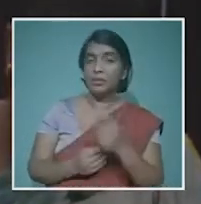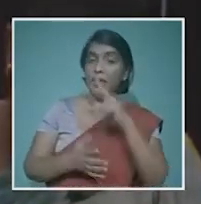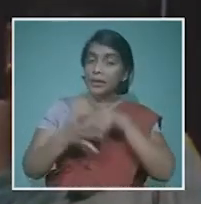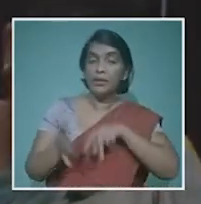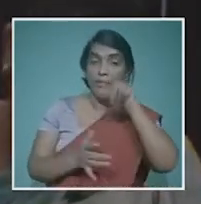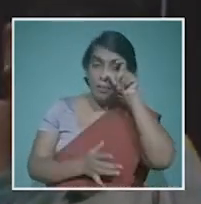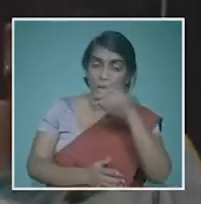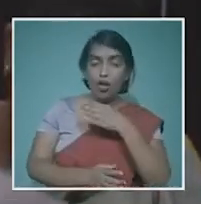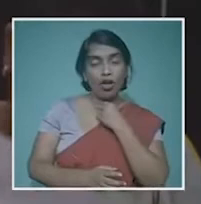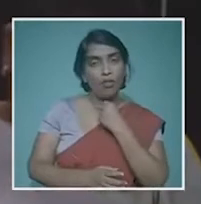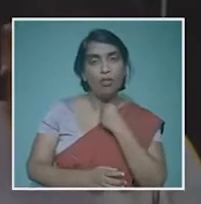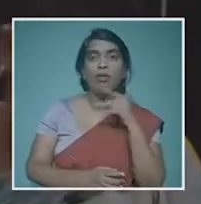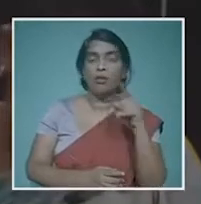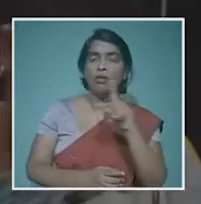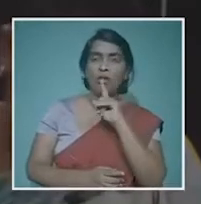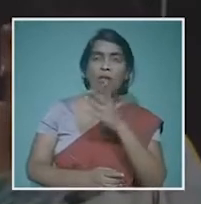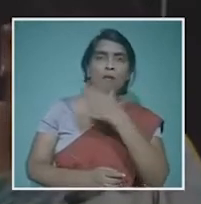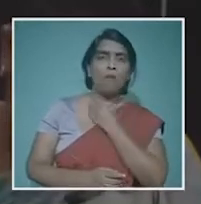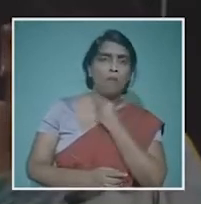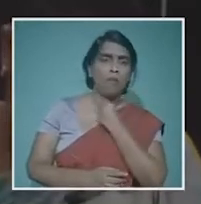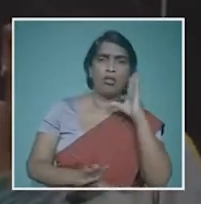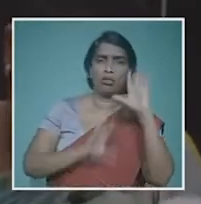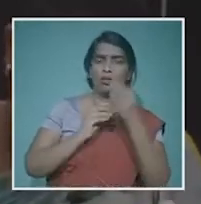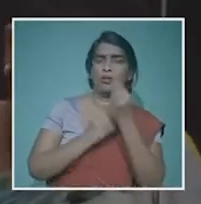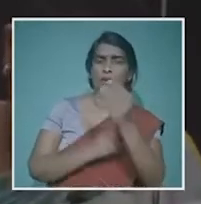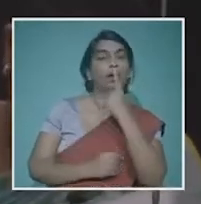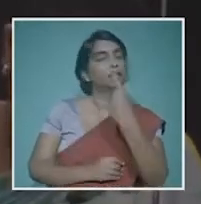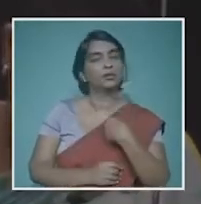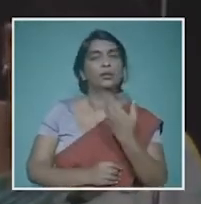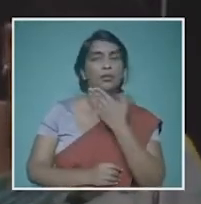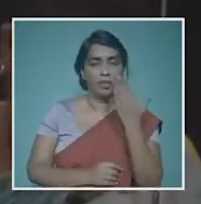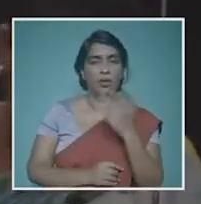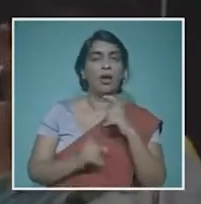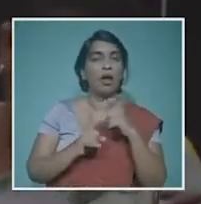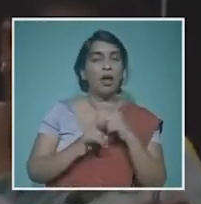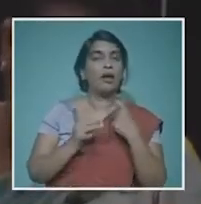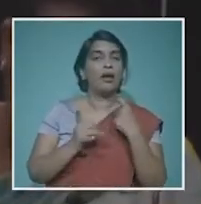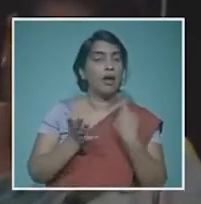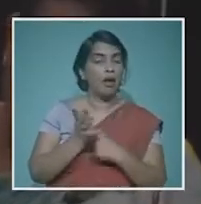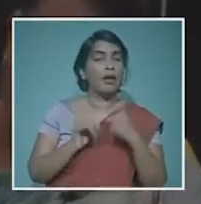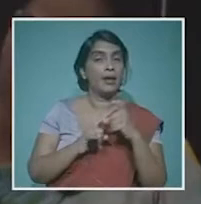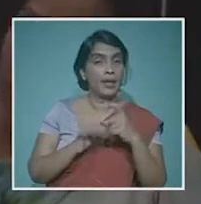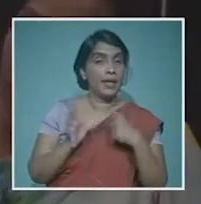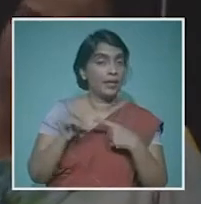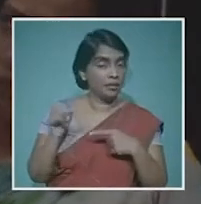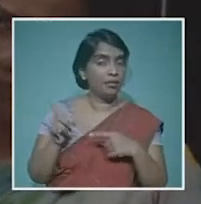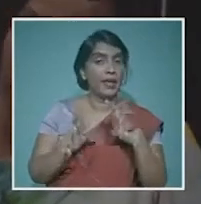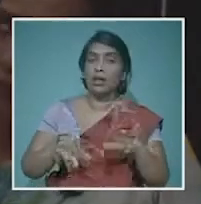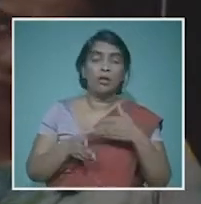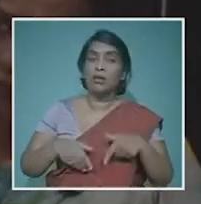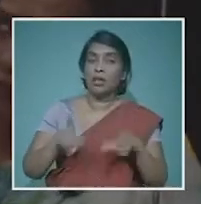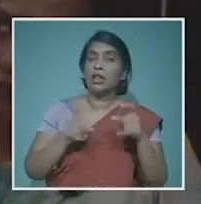බලලා බොරු නම් ඔබතුමාට කියන්න බලව අපි බොරු තොරතුරු ඉදිරිපත් කරනවා කියලා. බලන්න RDA එක බොහොම අමාරුවෙන් මහා